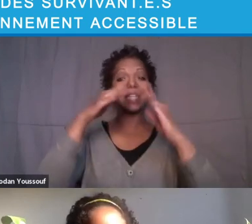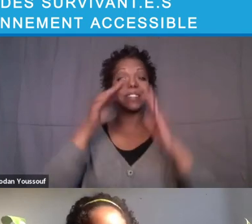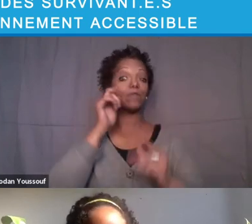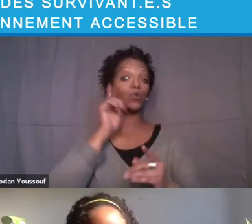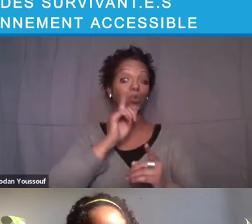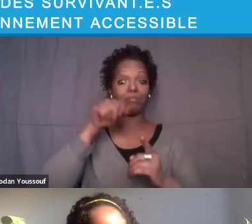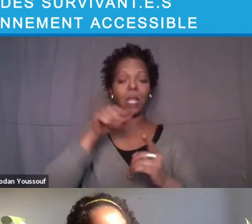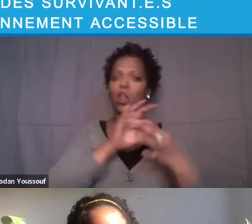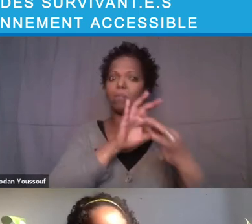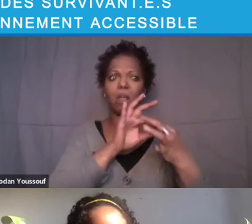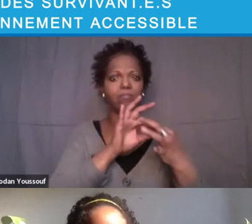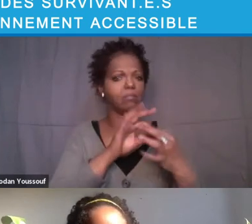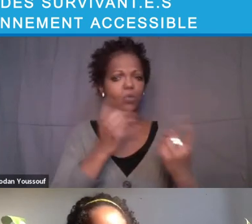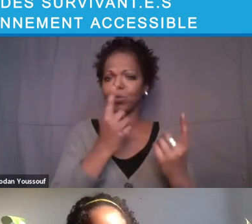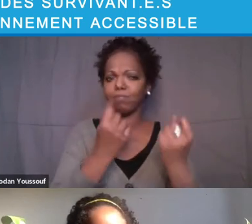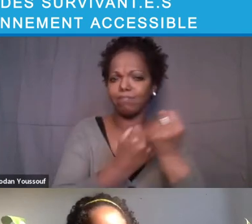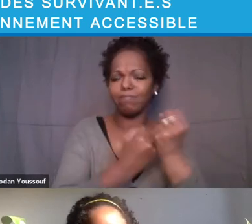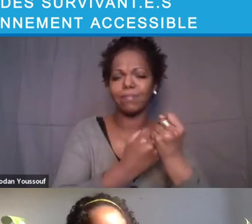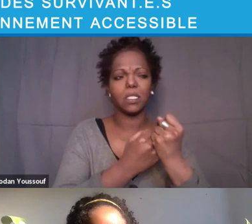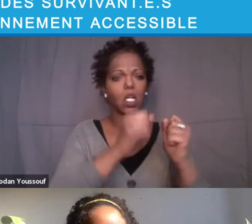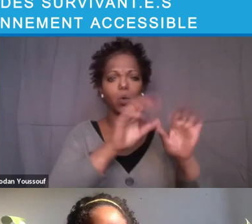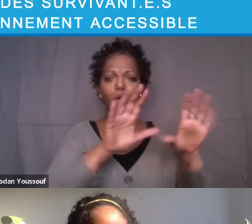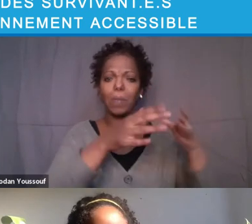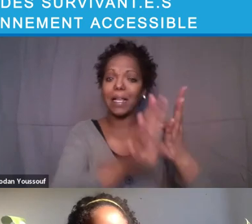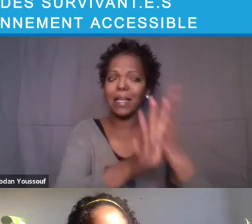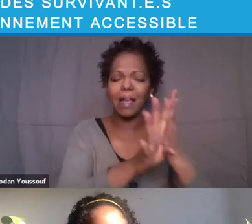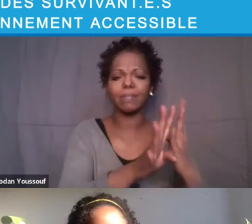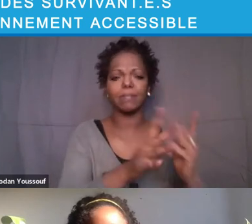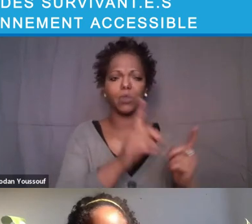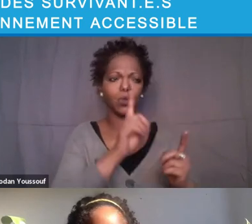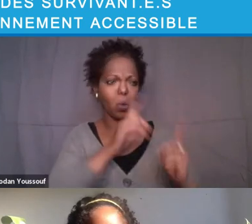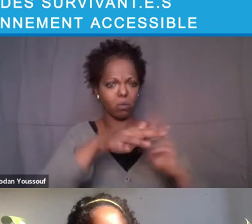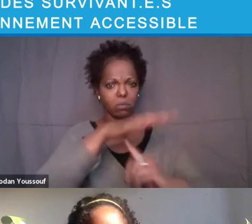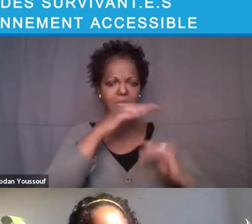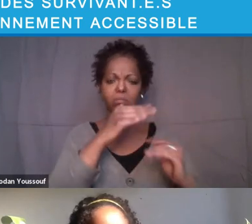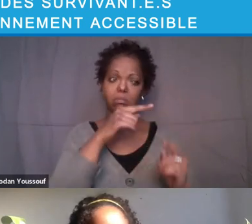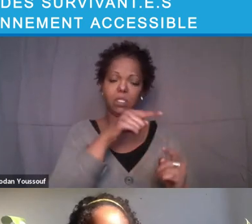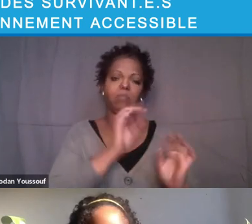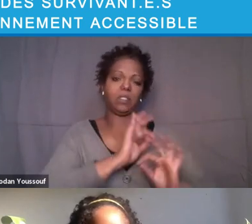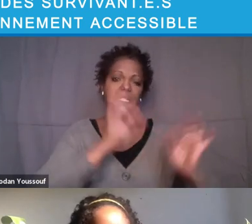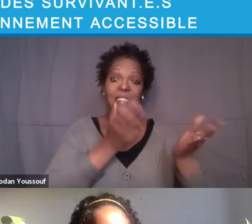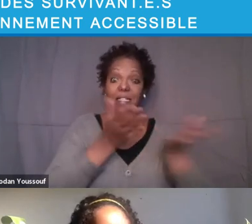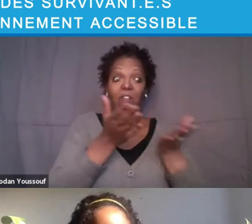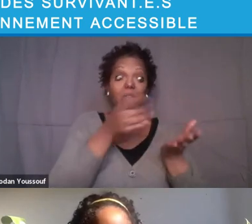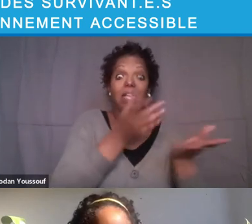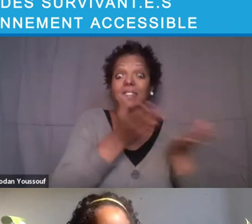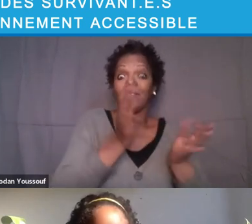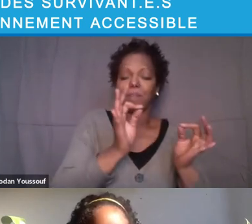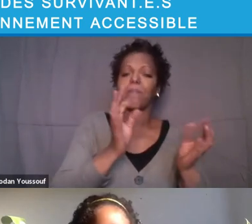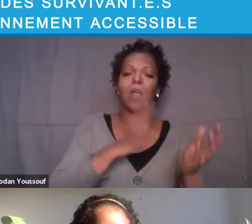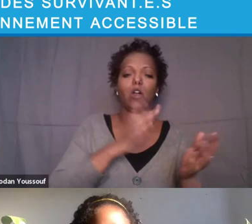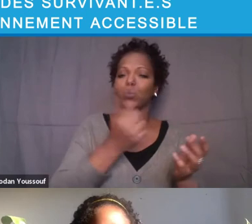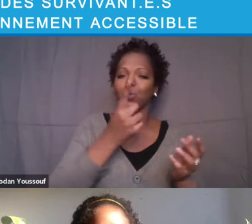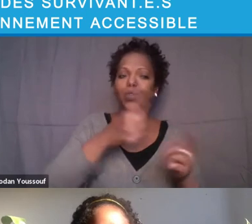je vois les enfants, mais à la maison des femmes sourdes, on va surtout donner du support auprès